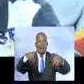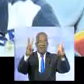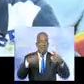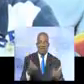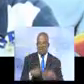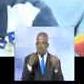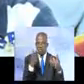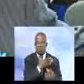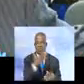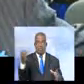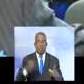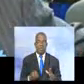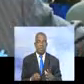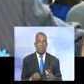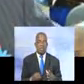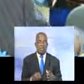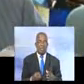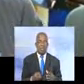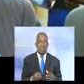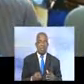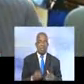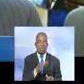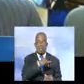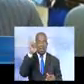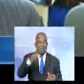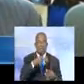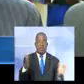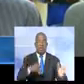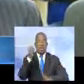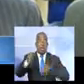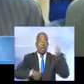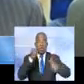des objectifs précis. C'est de mettre le théâtre donc au service de la paix,